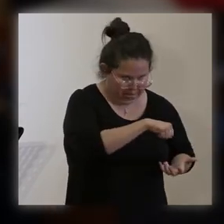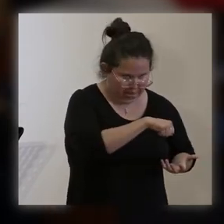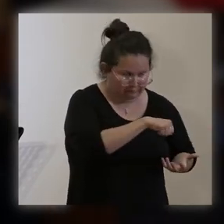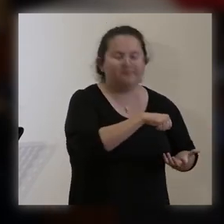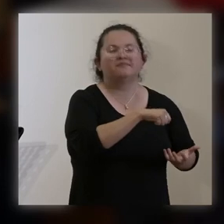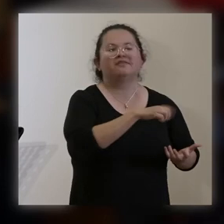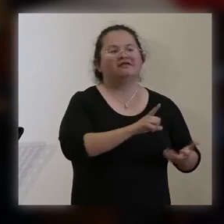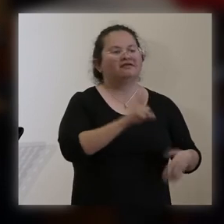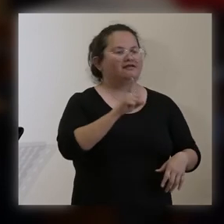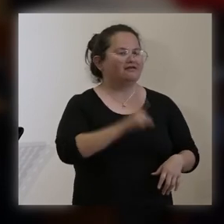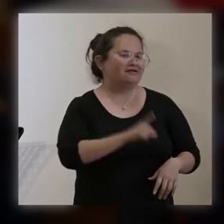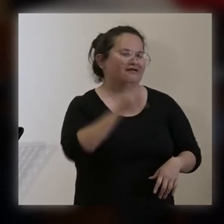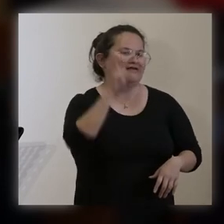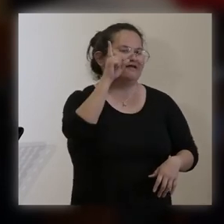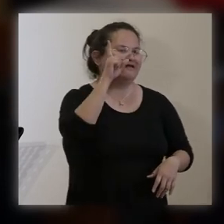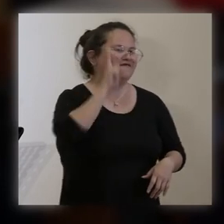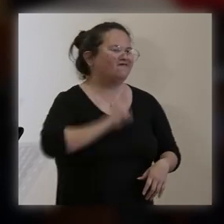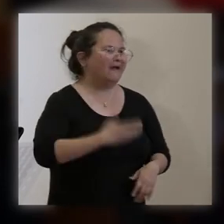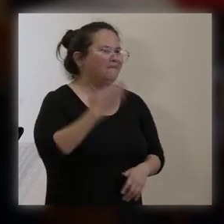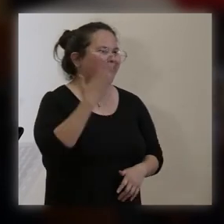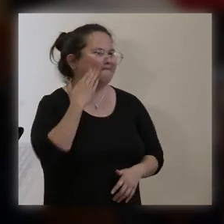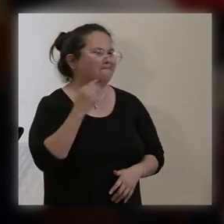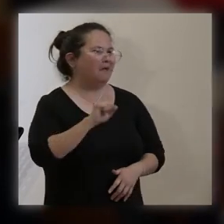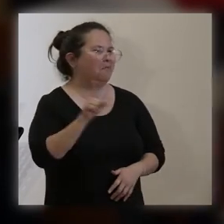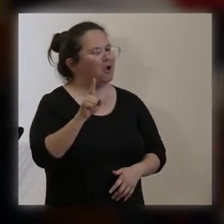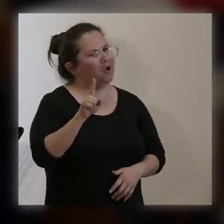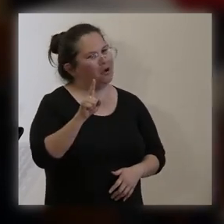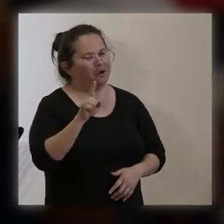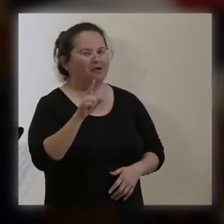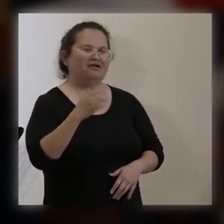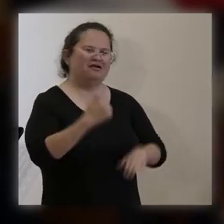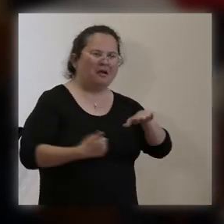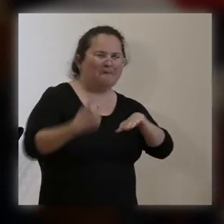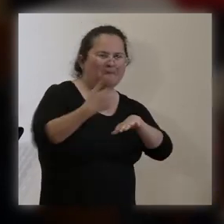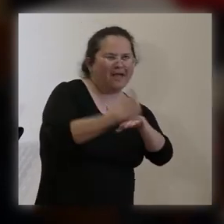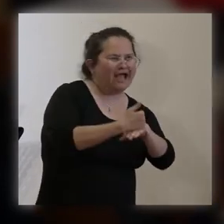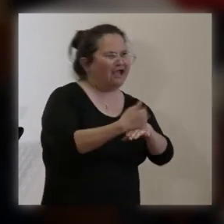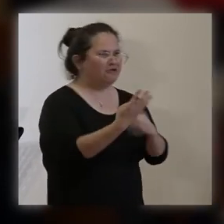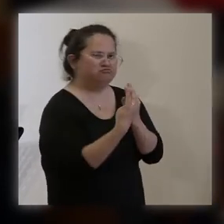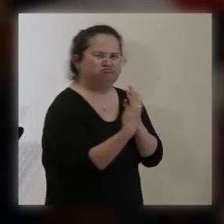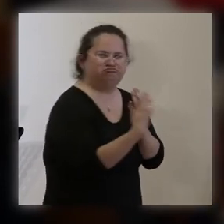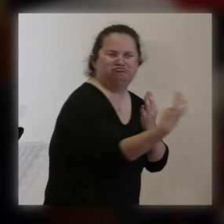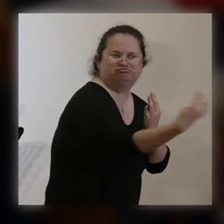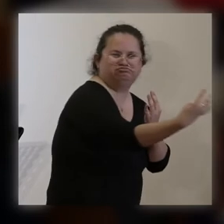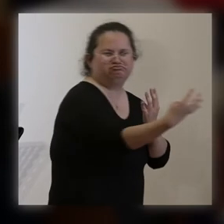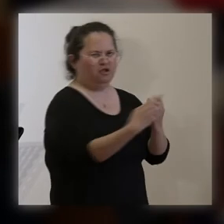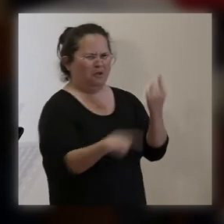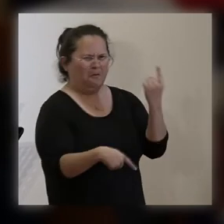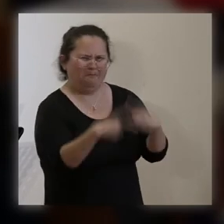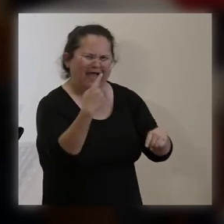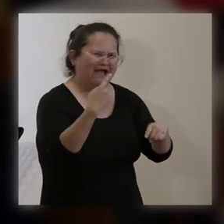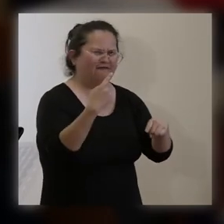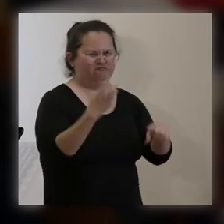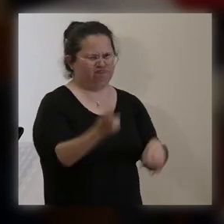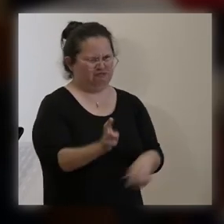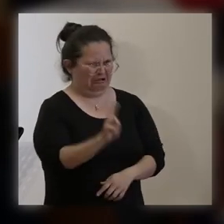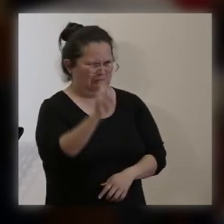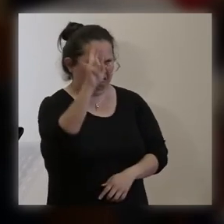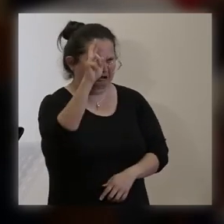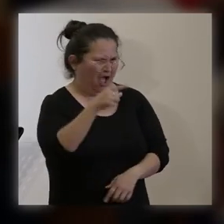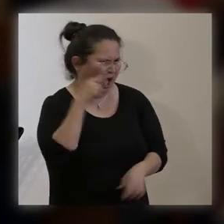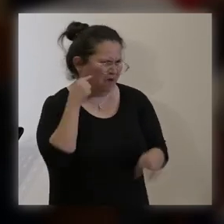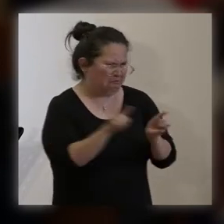en réalité très rarement à la tête de grandes plantations rurales, tout comme les hommes de couleur. Ces derniers se